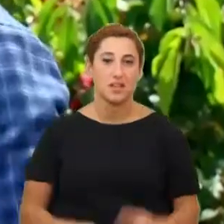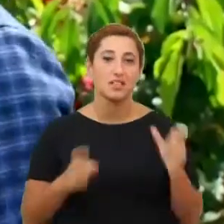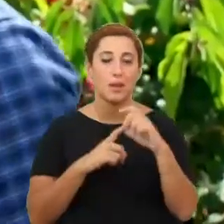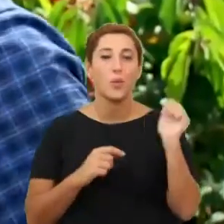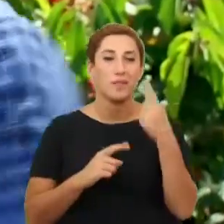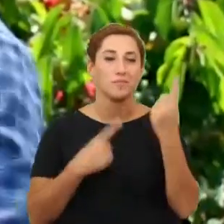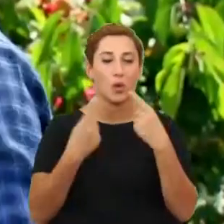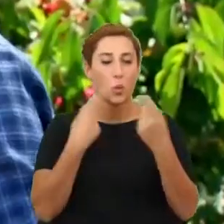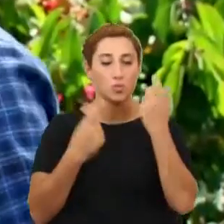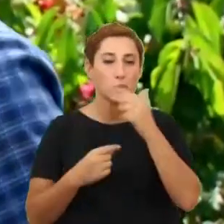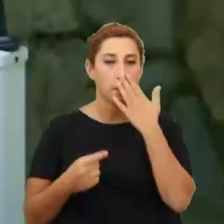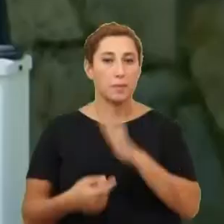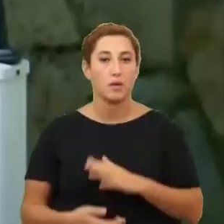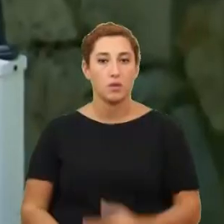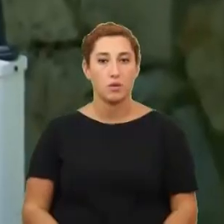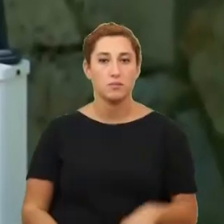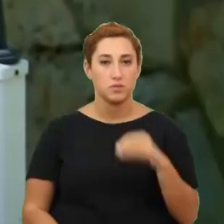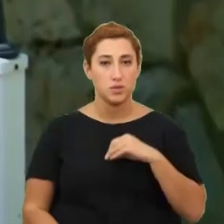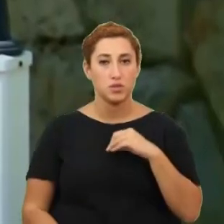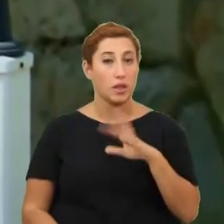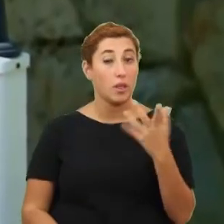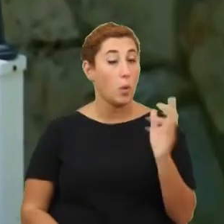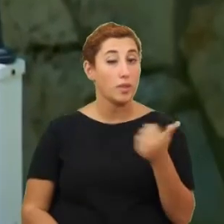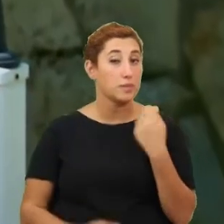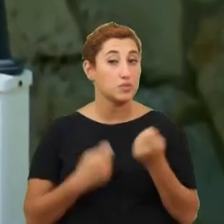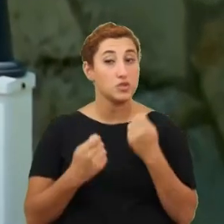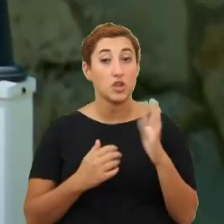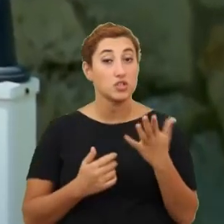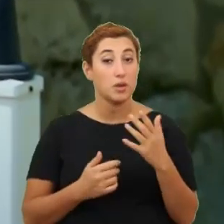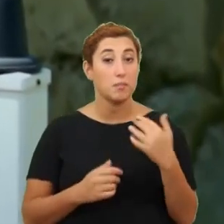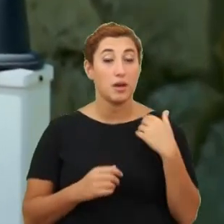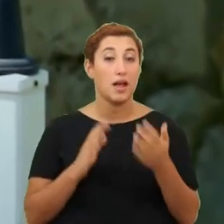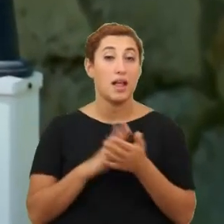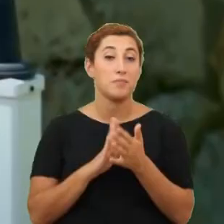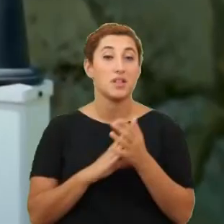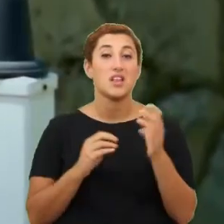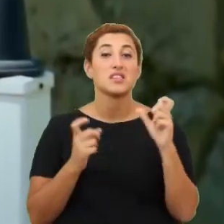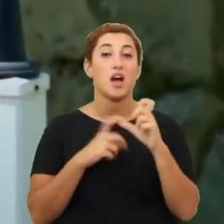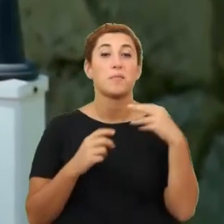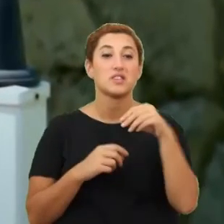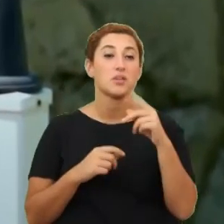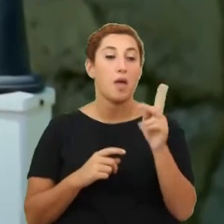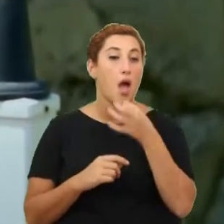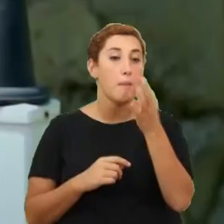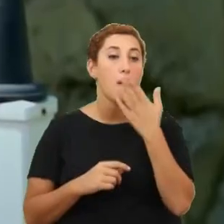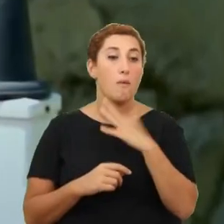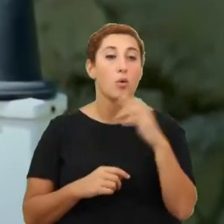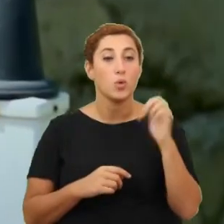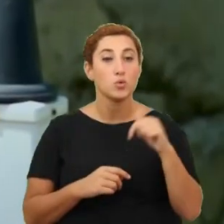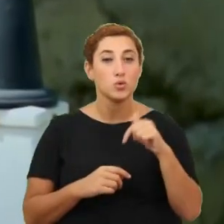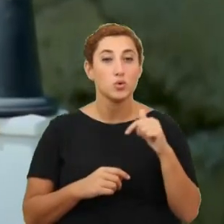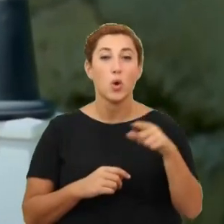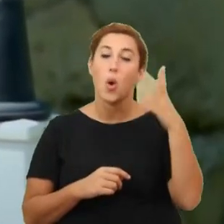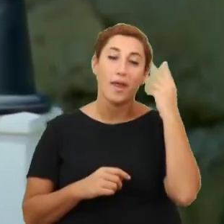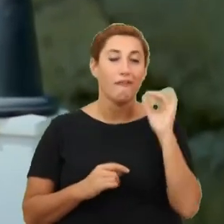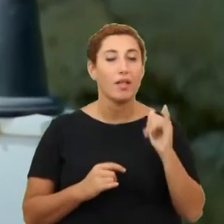Sarp'la önemli bir şey konuşacağım, onun için bekliyorum. Ne ki bu önemli şey? Elimde zarpa satacak bir haber de yok. Şunu öğrensen